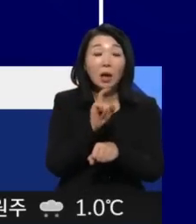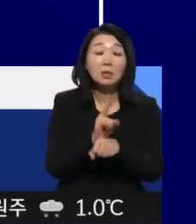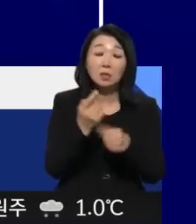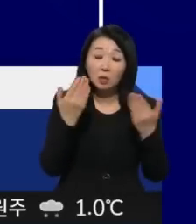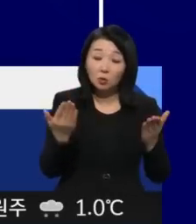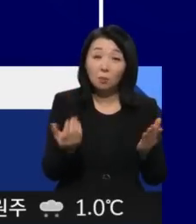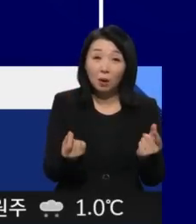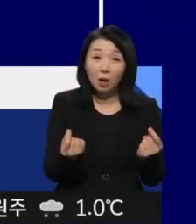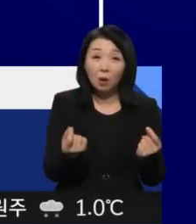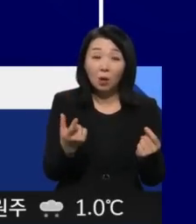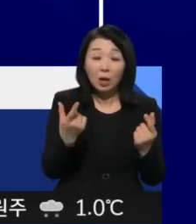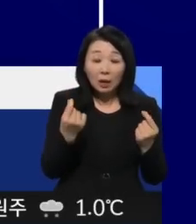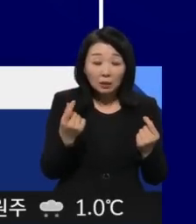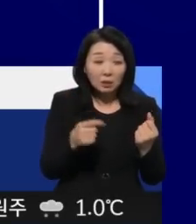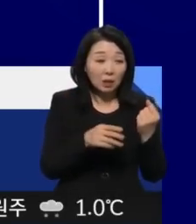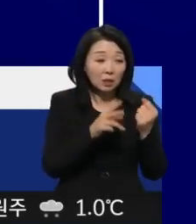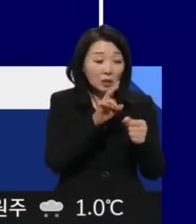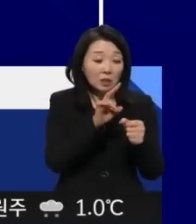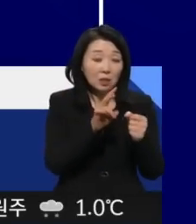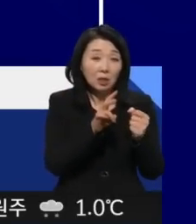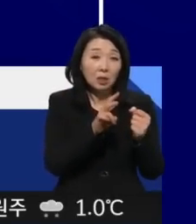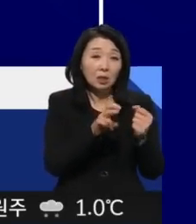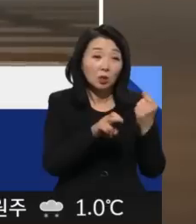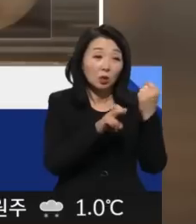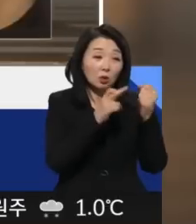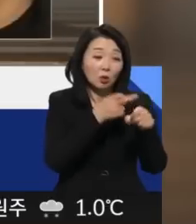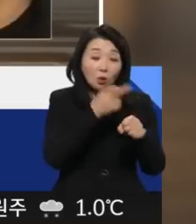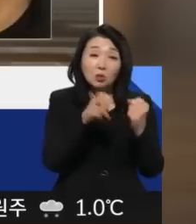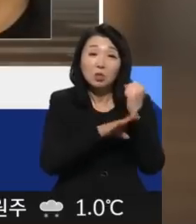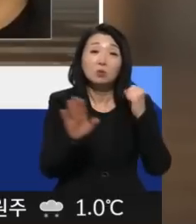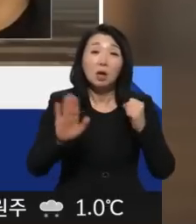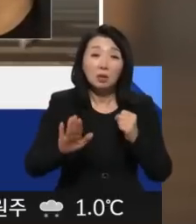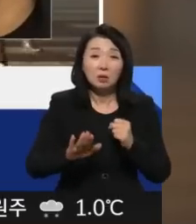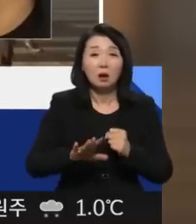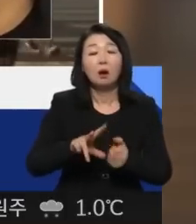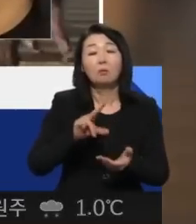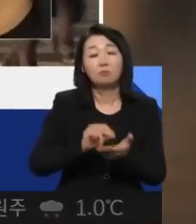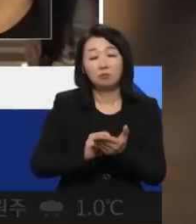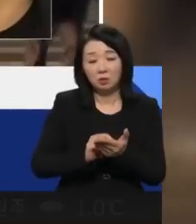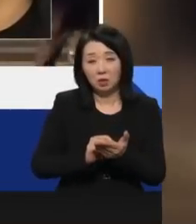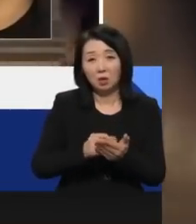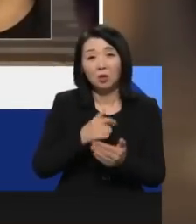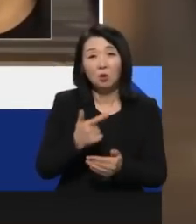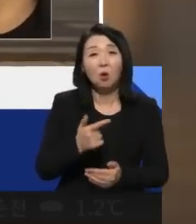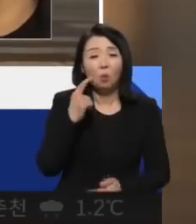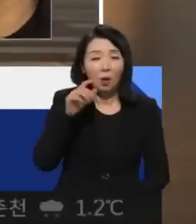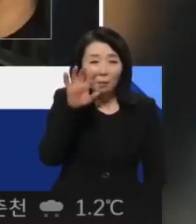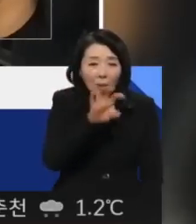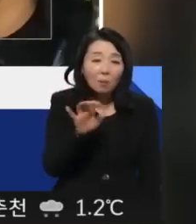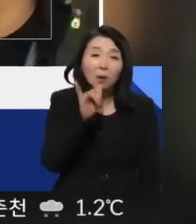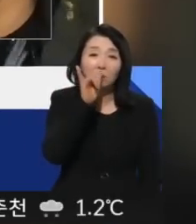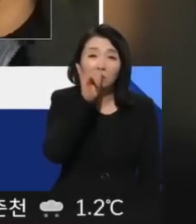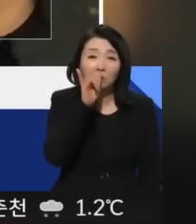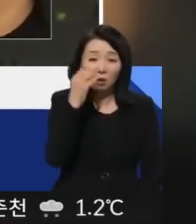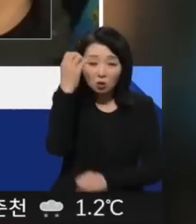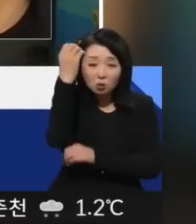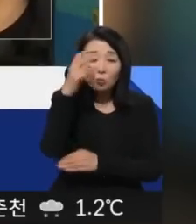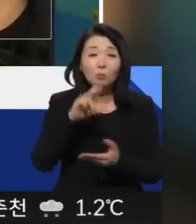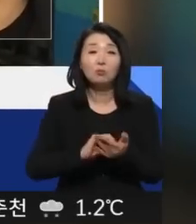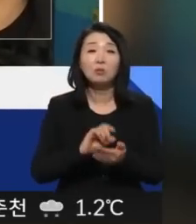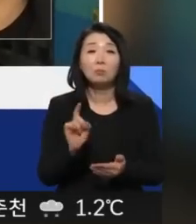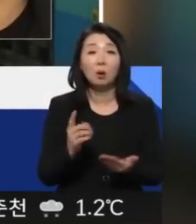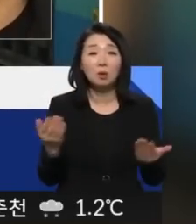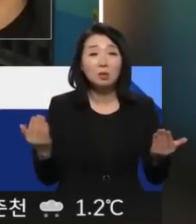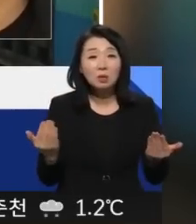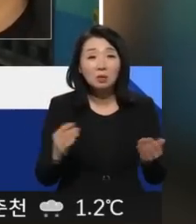24시간을 기준으로 하지 않아 문제가 될 수 있다고 비판했습니다. 그게 계속 반복된다면 그거는 그거의 근원적인 문제는